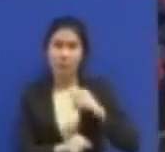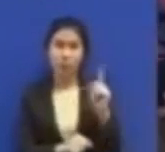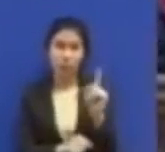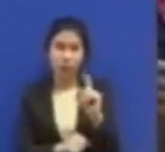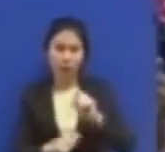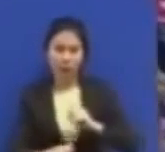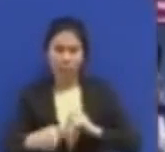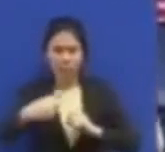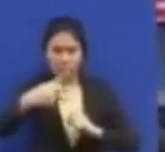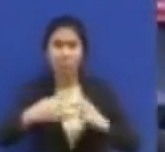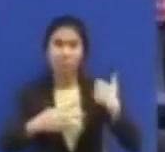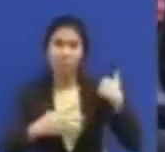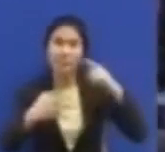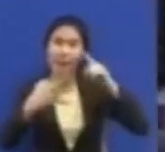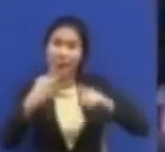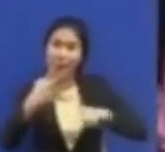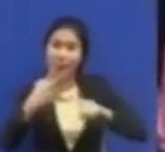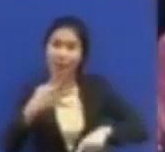ะครับ